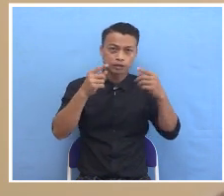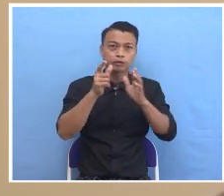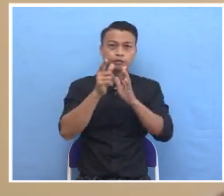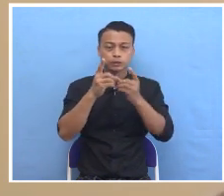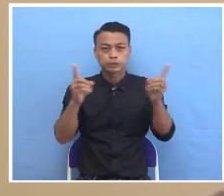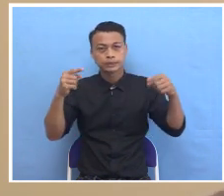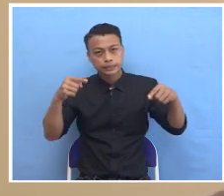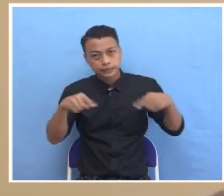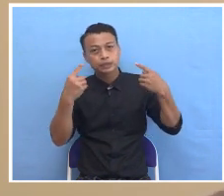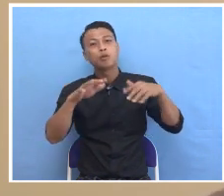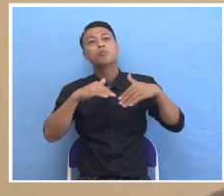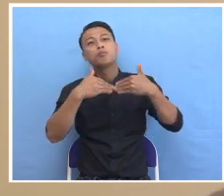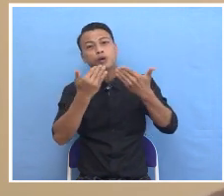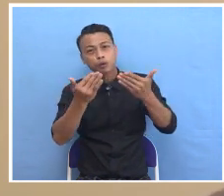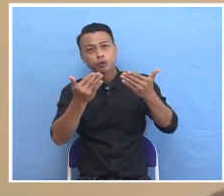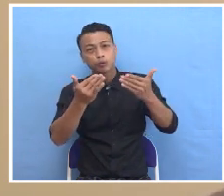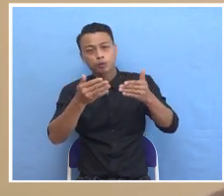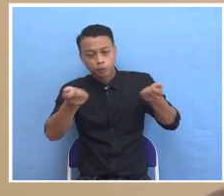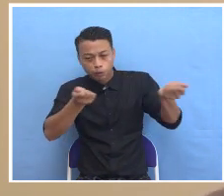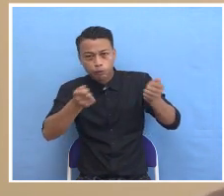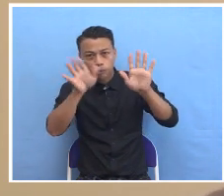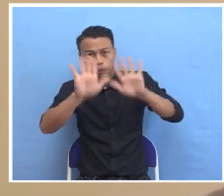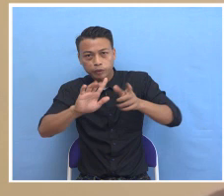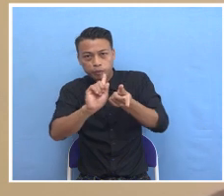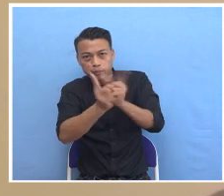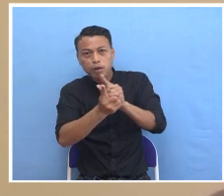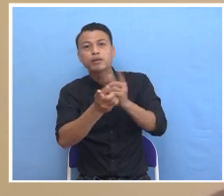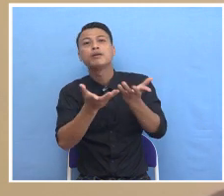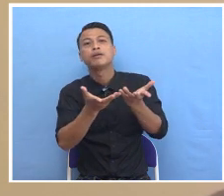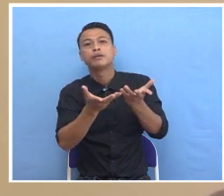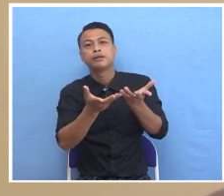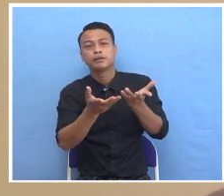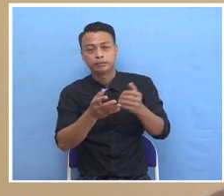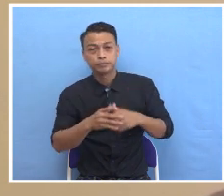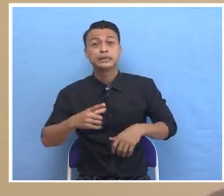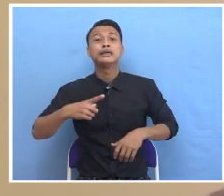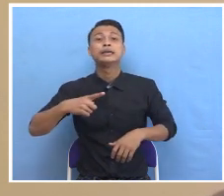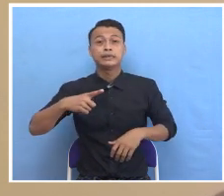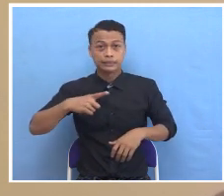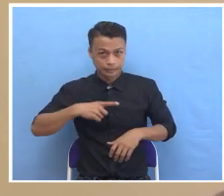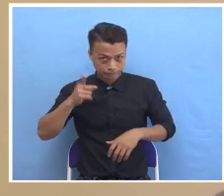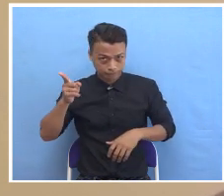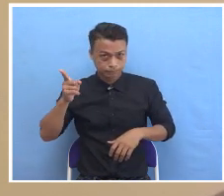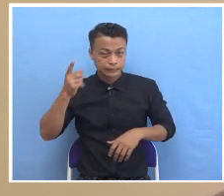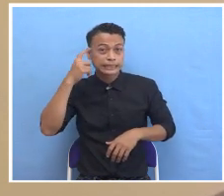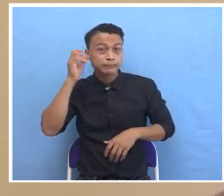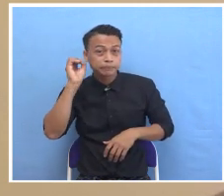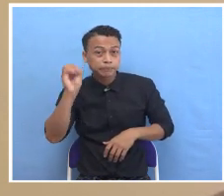ကိုဘယ်လိုပြောင်းလဲစဉ်းစားစစ်ချင်တယ်။တမတော်အနေနဲ့လည်းမိမိရဲ့နေတဲ့ဘဝပေါ်တွေ